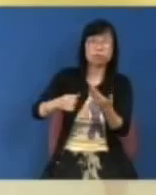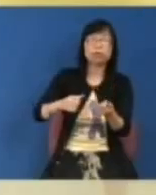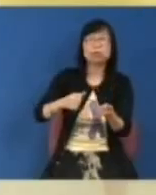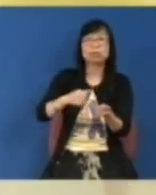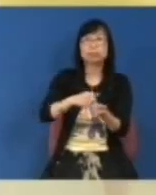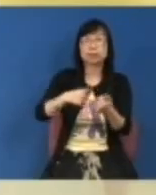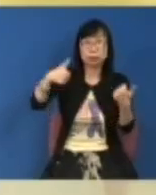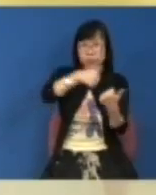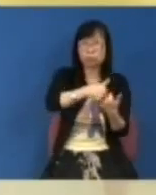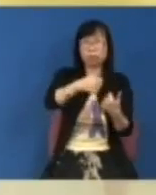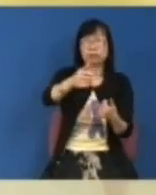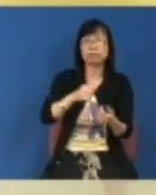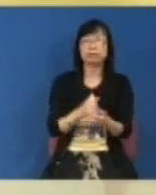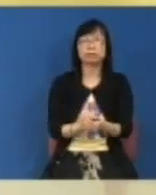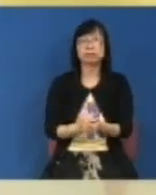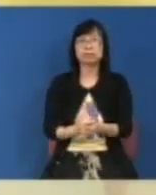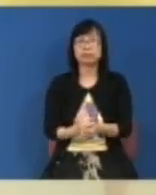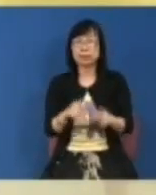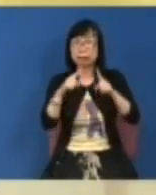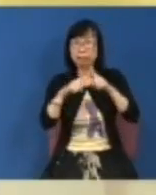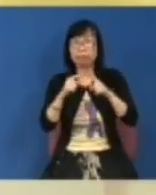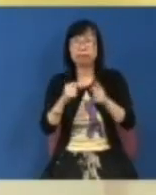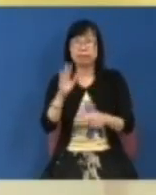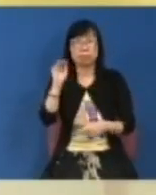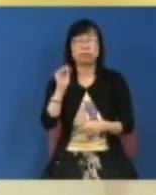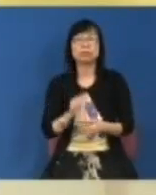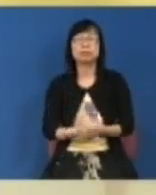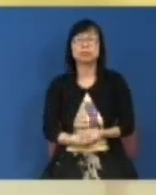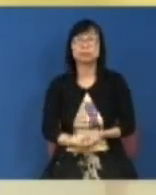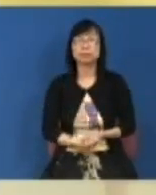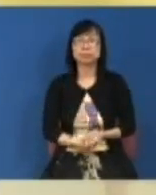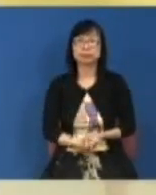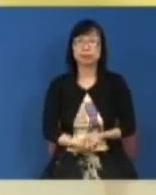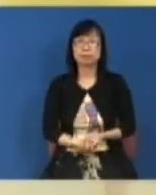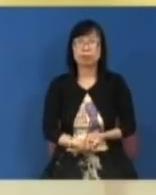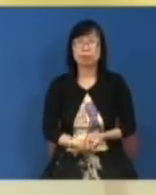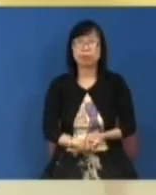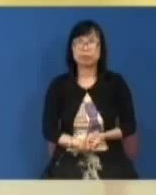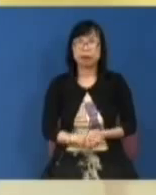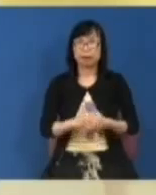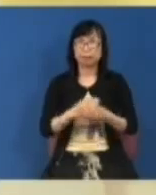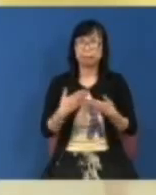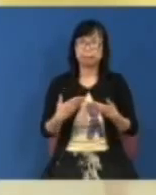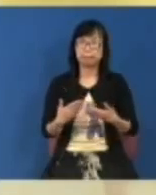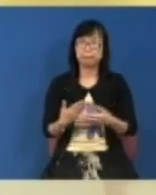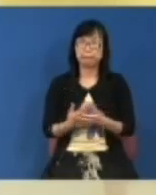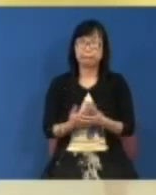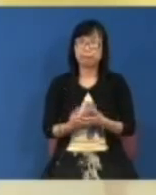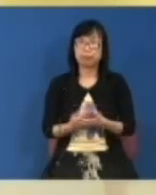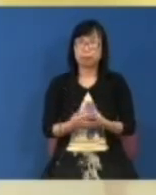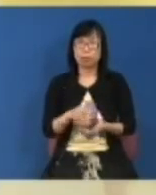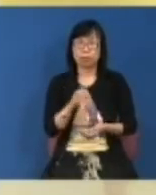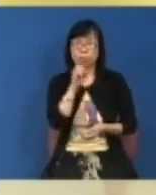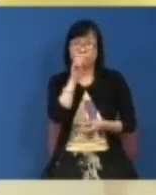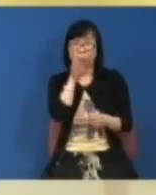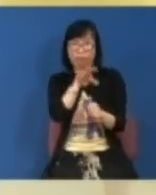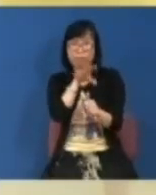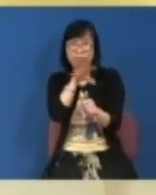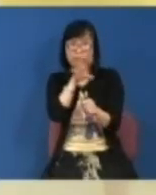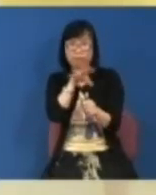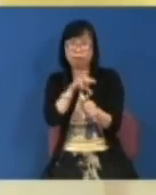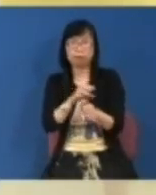個意義上面，我哋唔係一個暴力嘅團體，唔係做嘅一個暴力嘅行為。嗱，所以喺呢點上面咧，如果你話譴責當日嘅